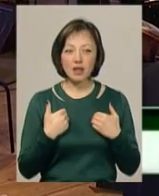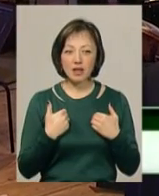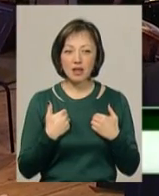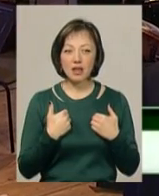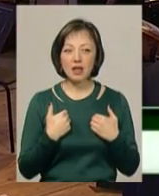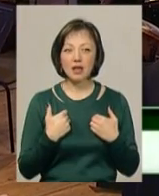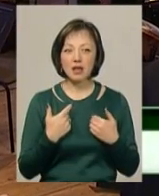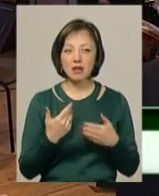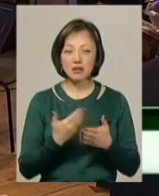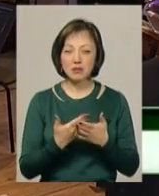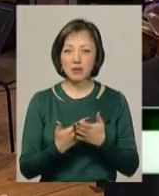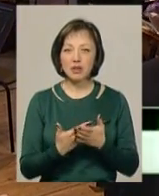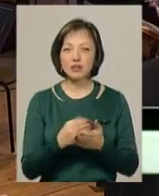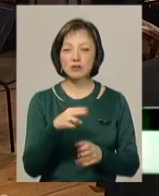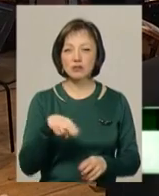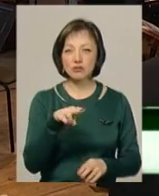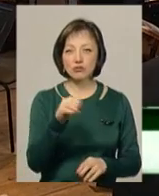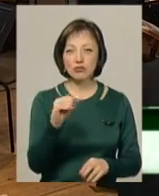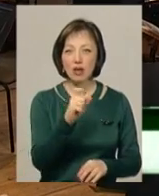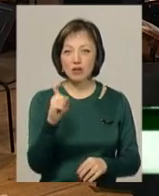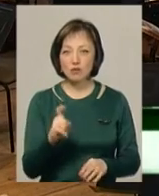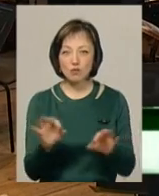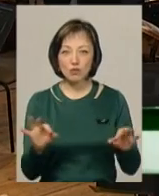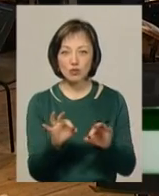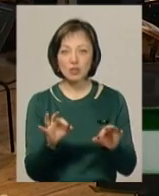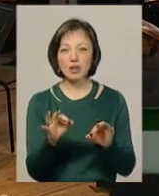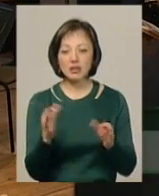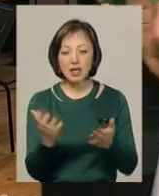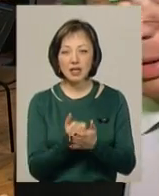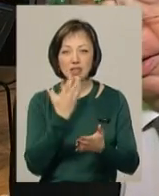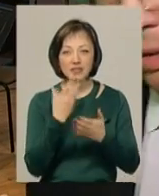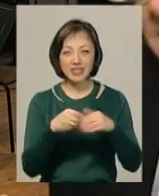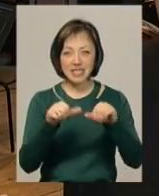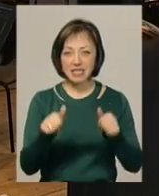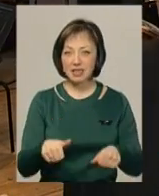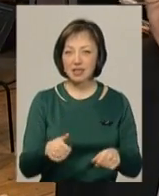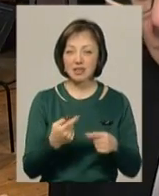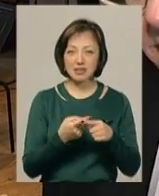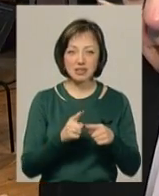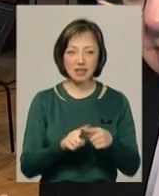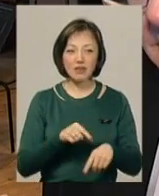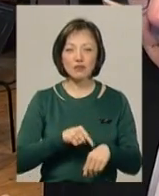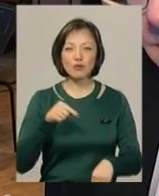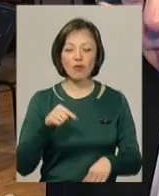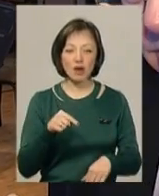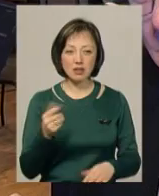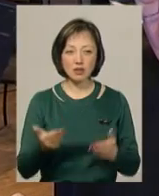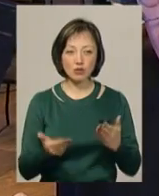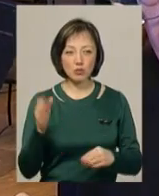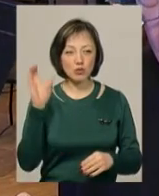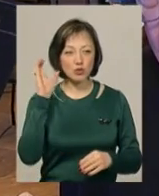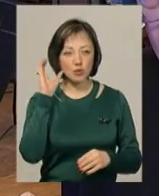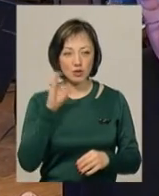свій стиль, який є інший від інших джазових композицій, та що це відчувається, якщо